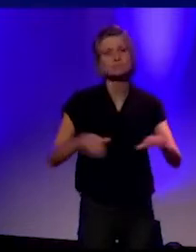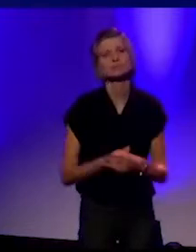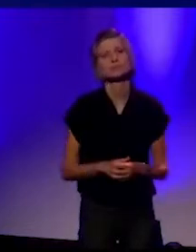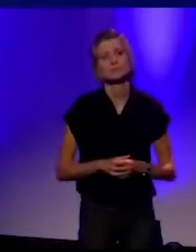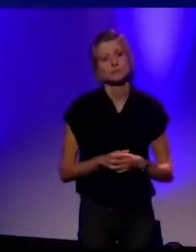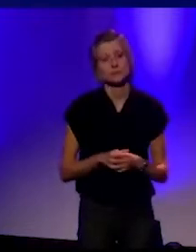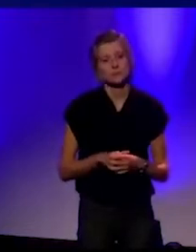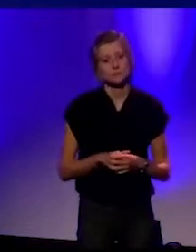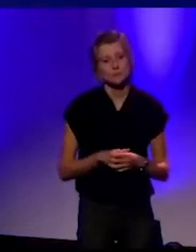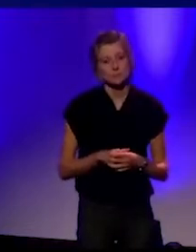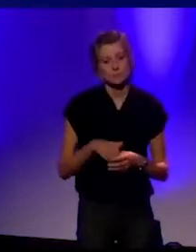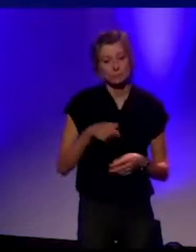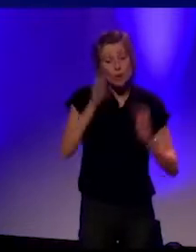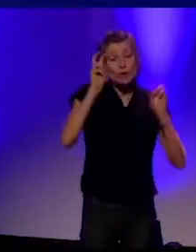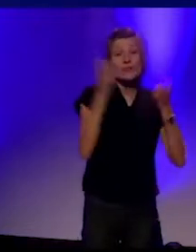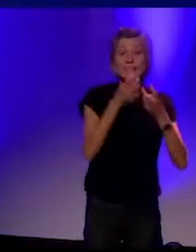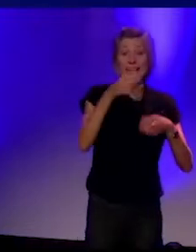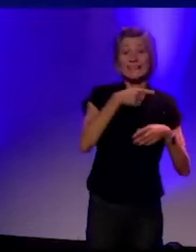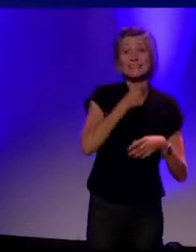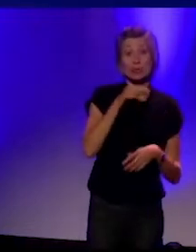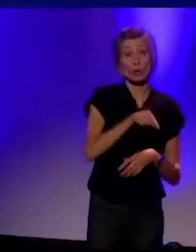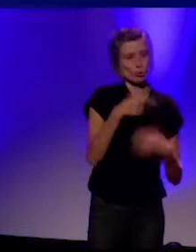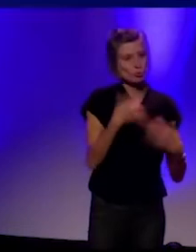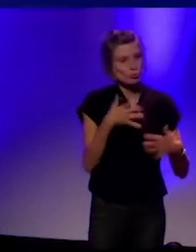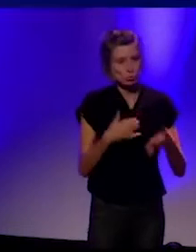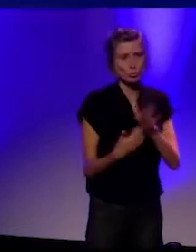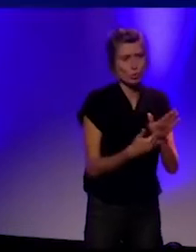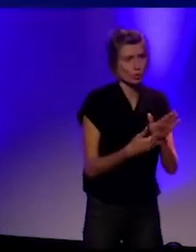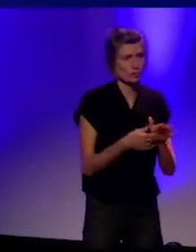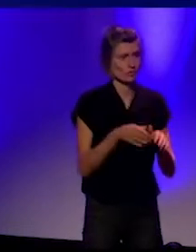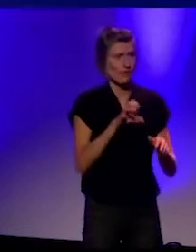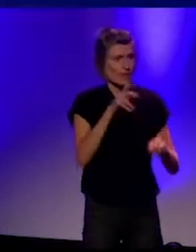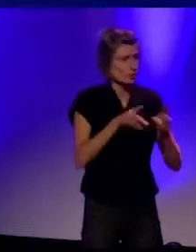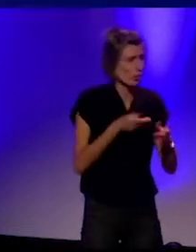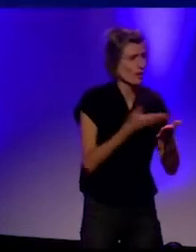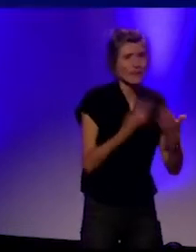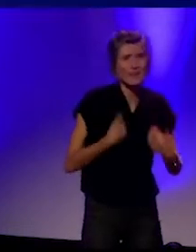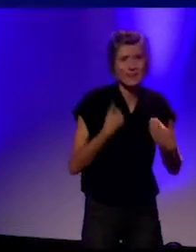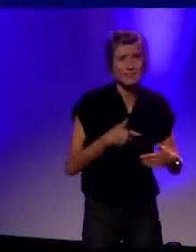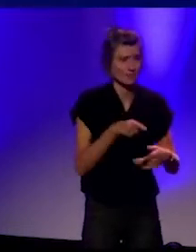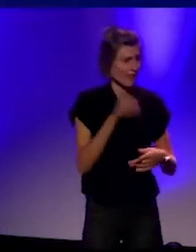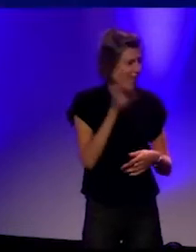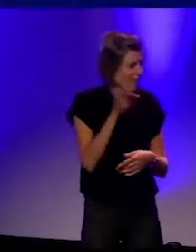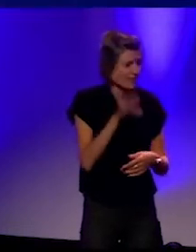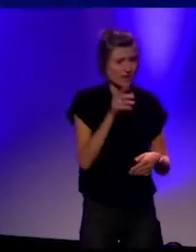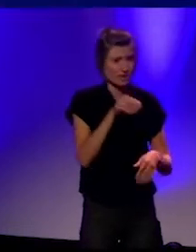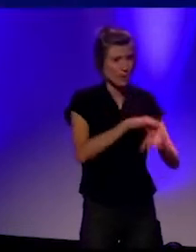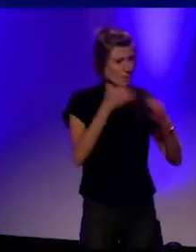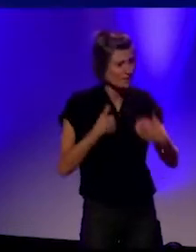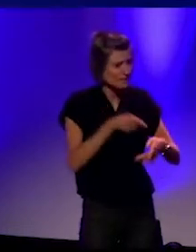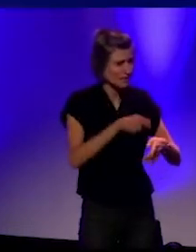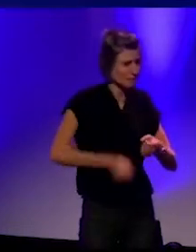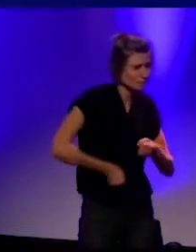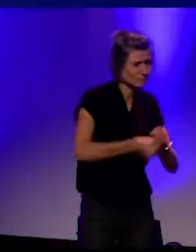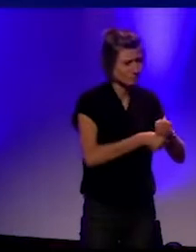meest zichtbaar in ons universitair ziekenhuis, waar zoveel zorgverleners dag in dag uit patiënten bijstaan in hun ziekte en in hun kwetsbaarheid.